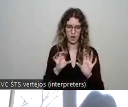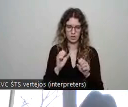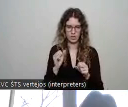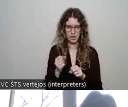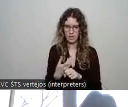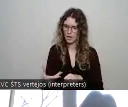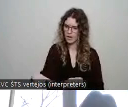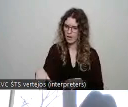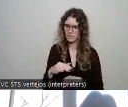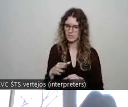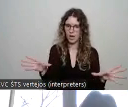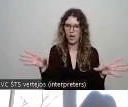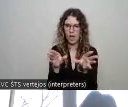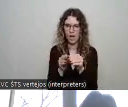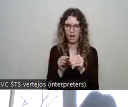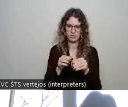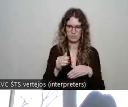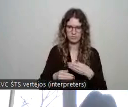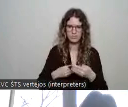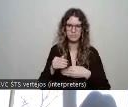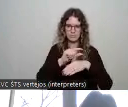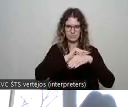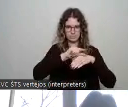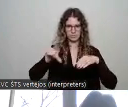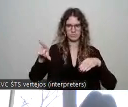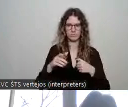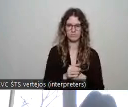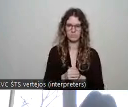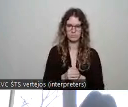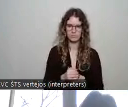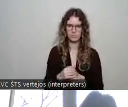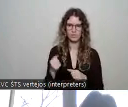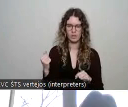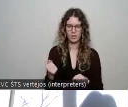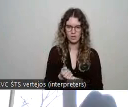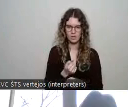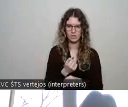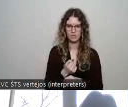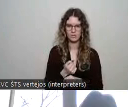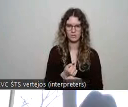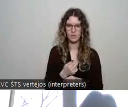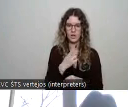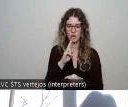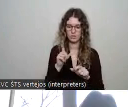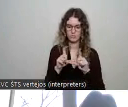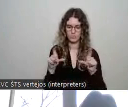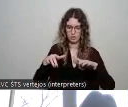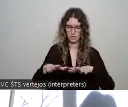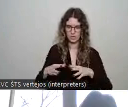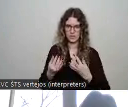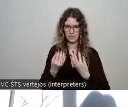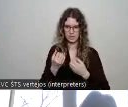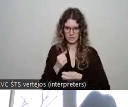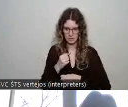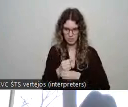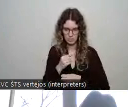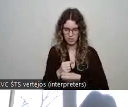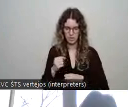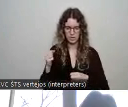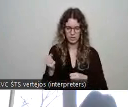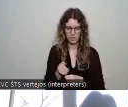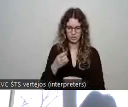būti vienumoje ir žmonėms turi būti tiems, kurie dirba mokyklose, visiškai aiškus tikslai, kokie